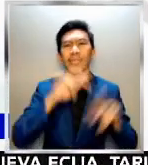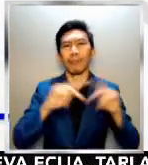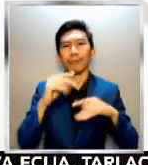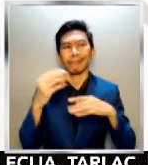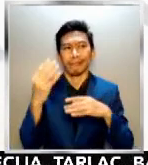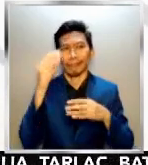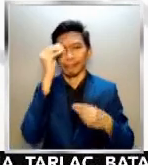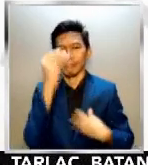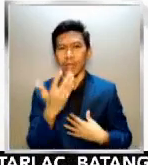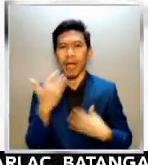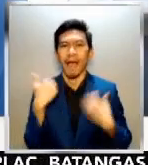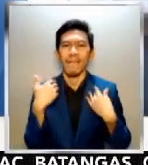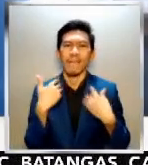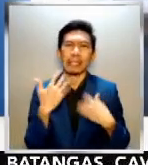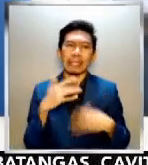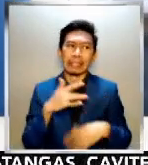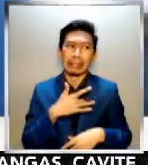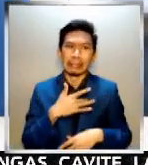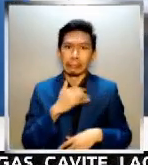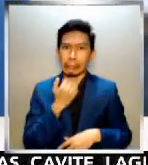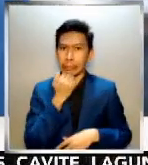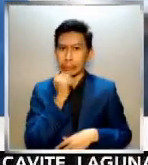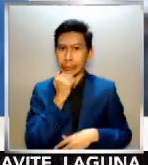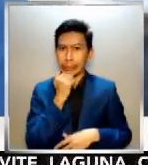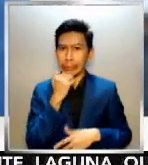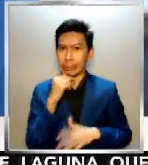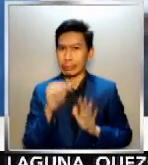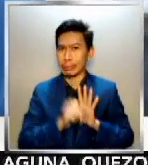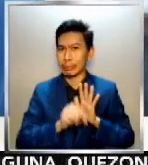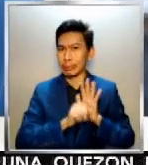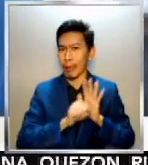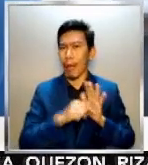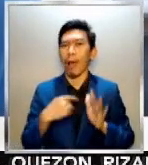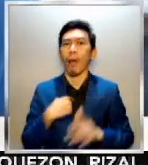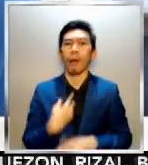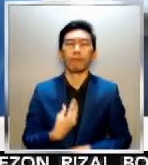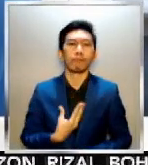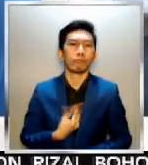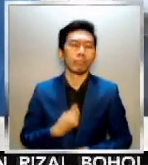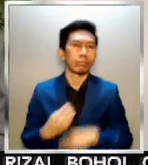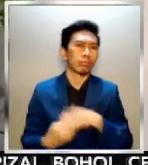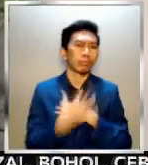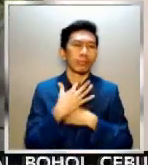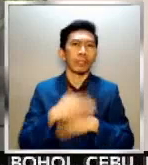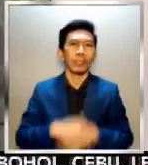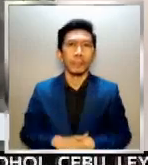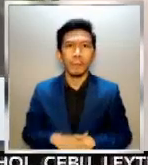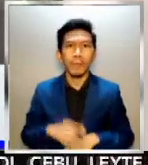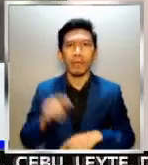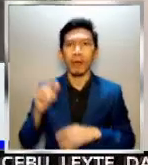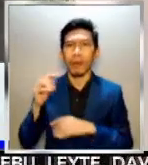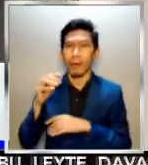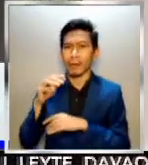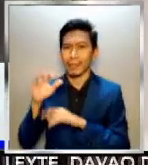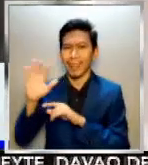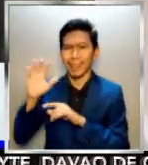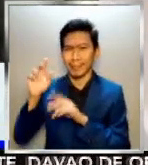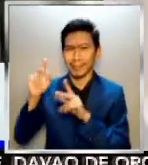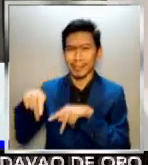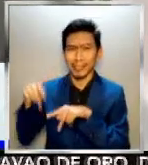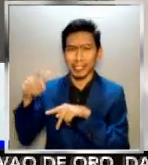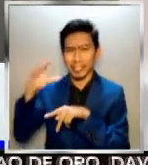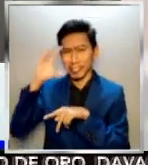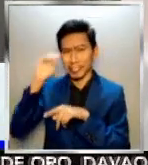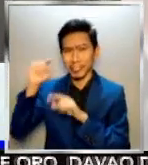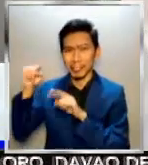kaya natakot ako. Kahit sa London na nagtatrabaho, si Carlo wala pa rin daw tigil sa kapapaliwanag sa ina na mas ligtas para